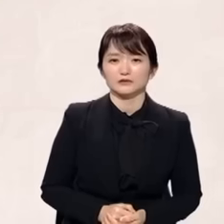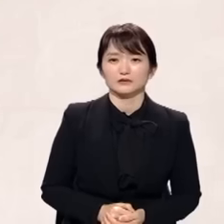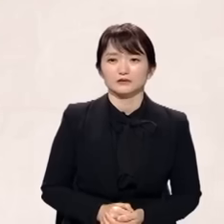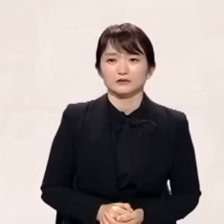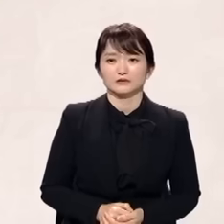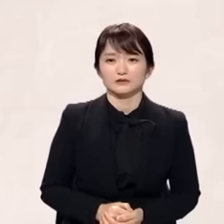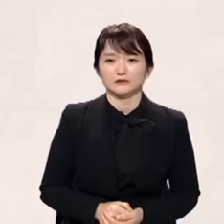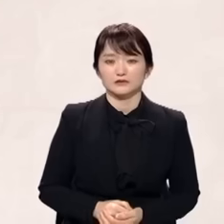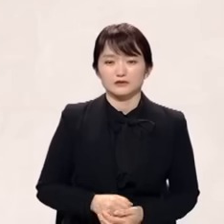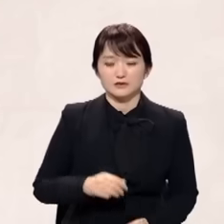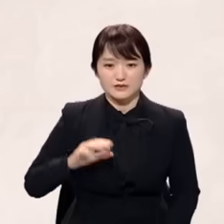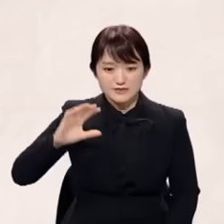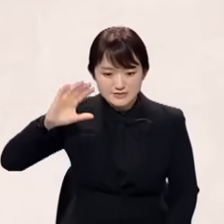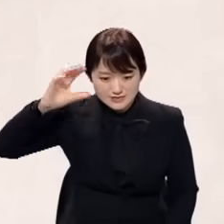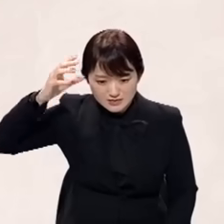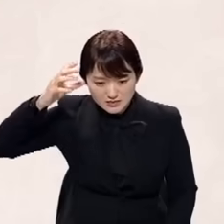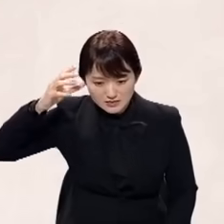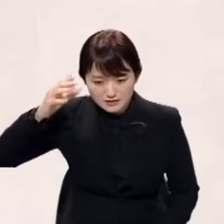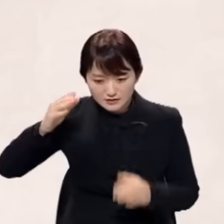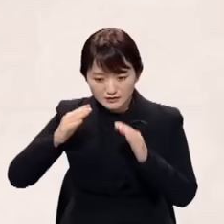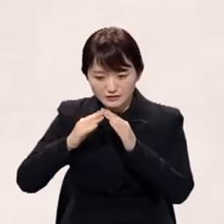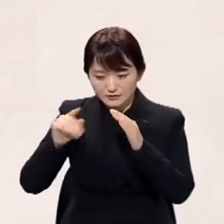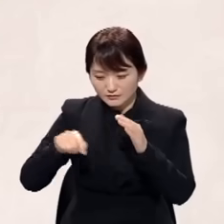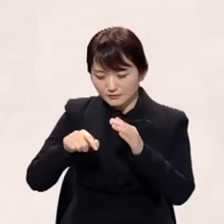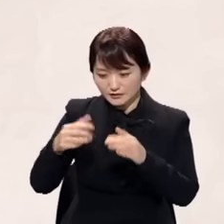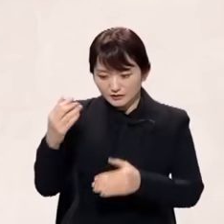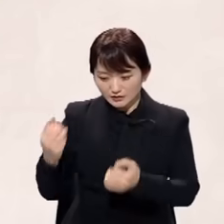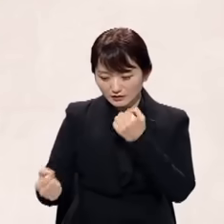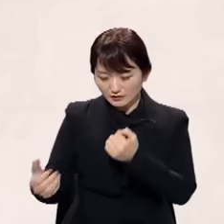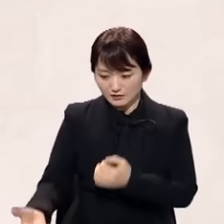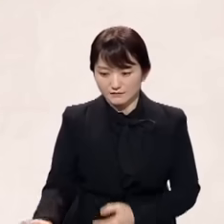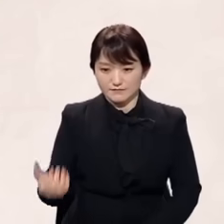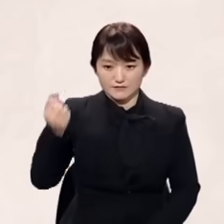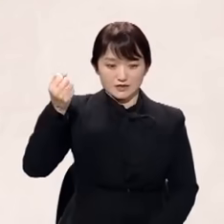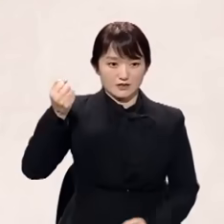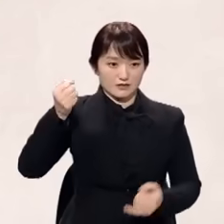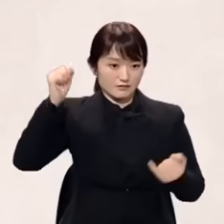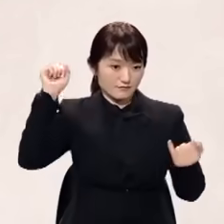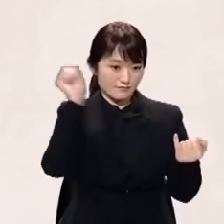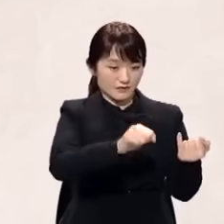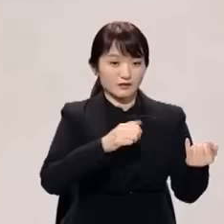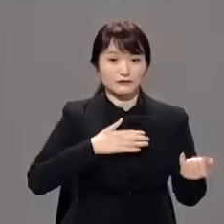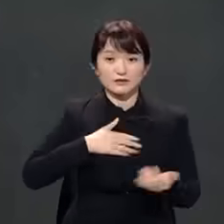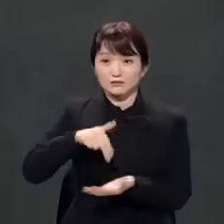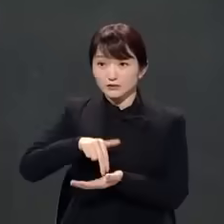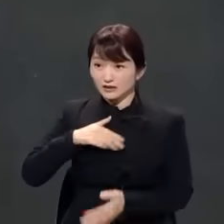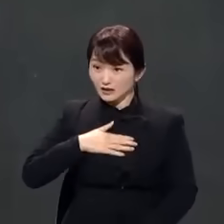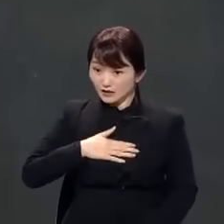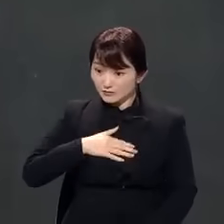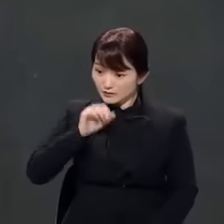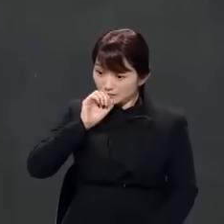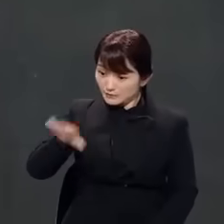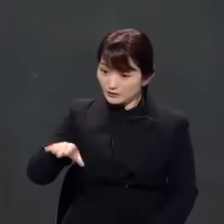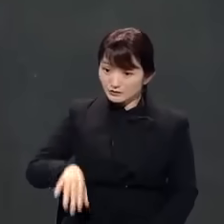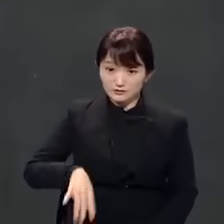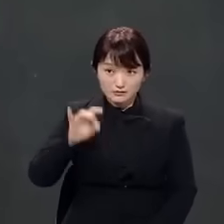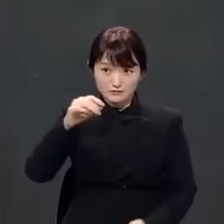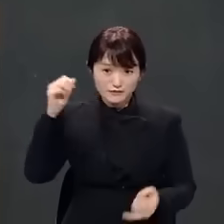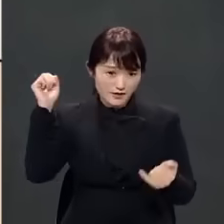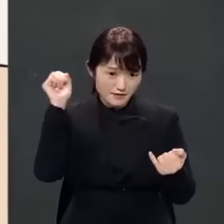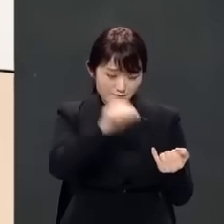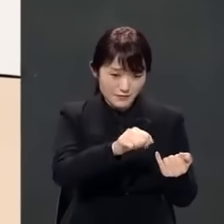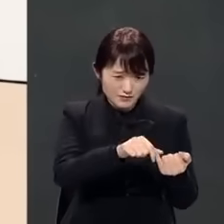순간적으로 너무 화가 나서 집에 있는 아령을 집어들었다 내 사정 뻔히 알면서 그런 얘기를 하더라 그런데 처음부터 살해할 생각은